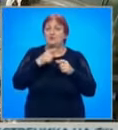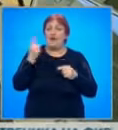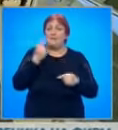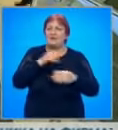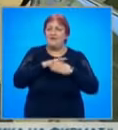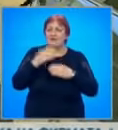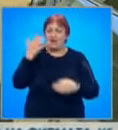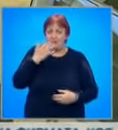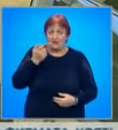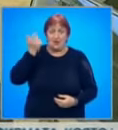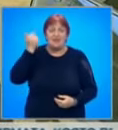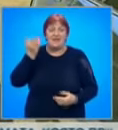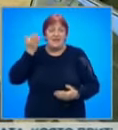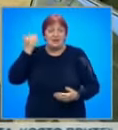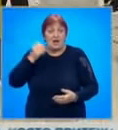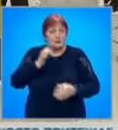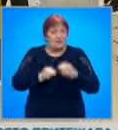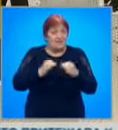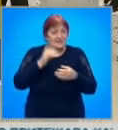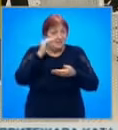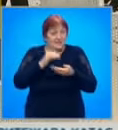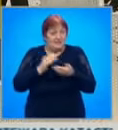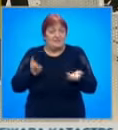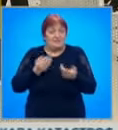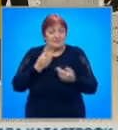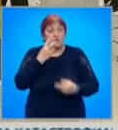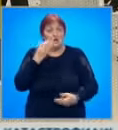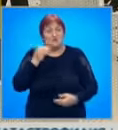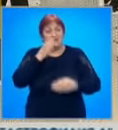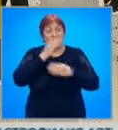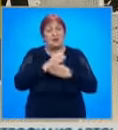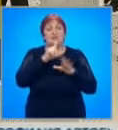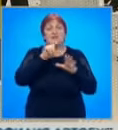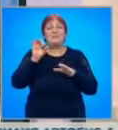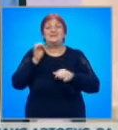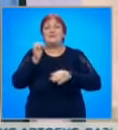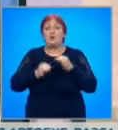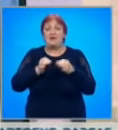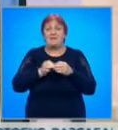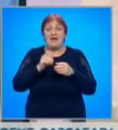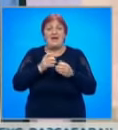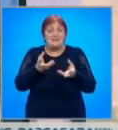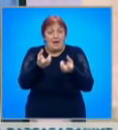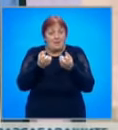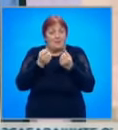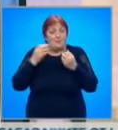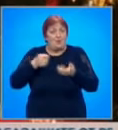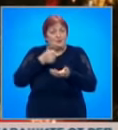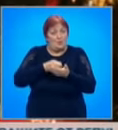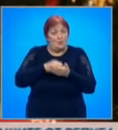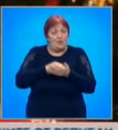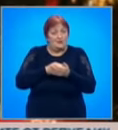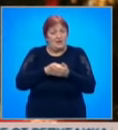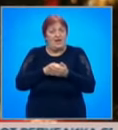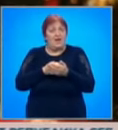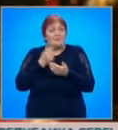първият черен петък от началото на пандемията. Затова и намаленията започват от 20 и достигат до 70%. И за да привлекат повече клиенти,